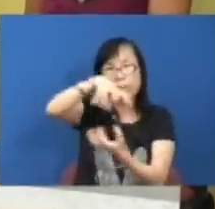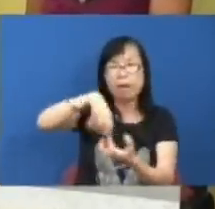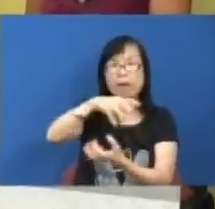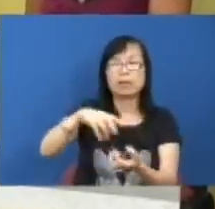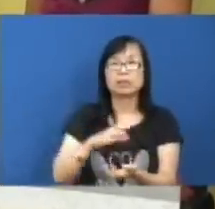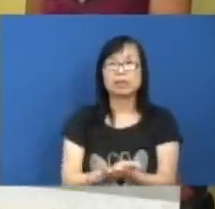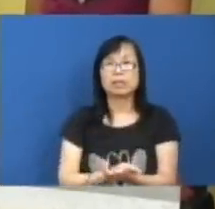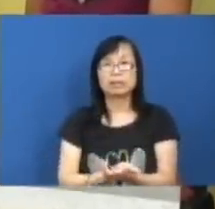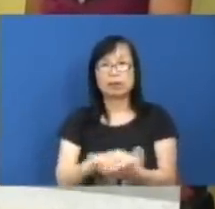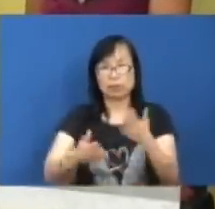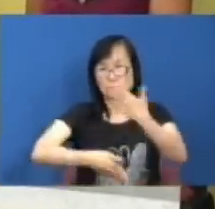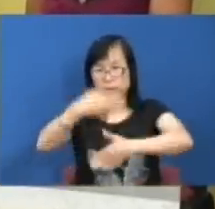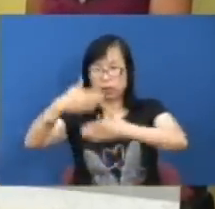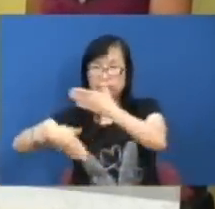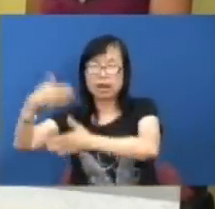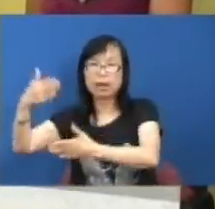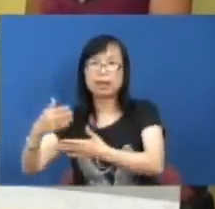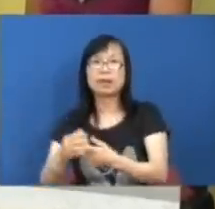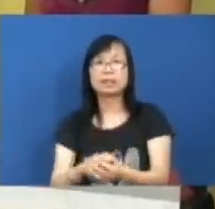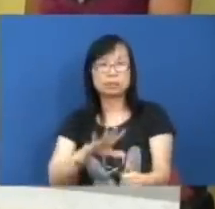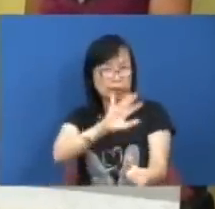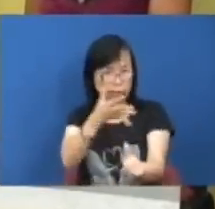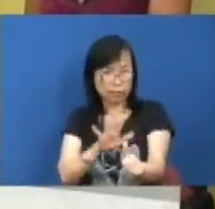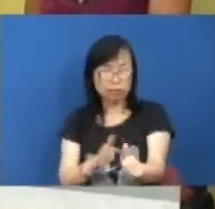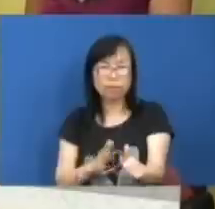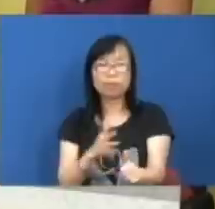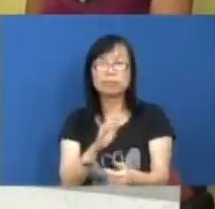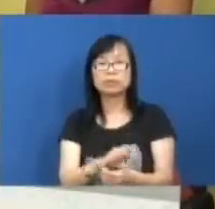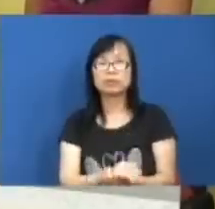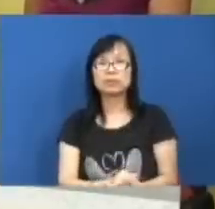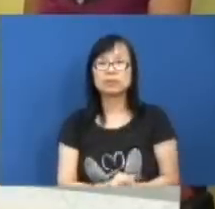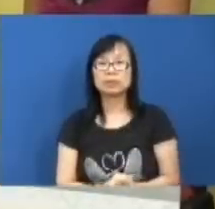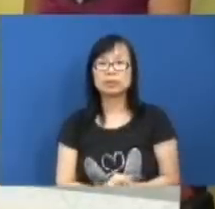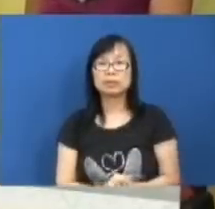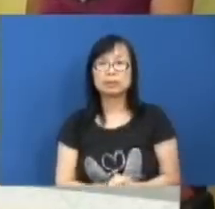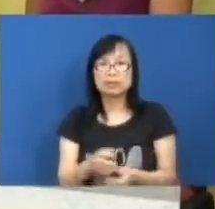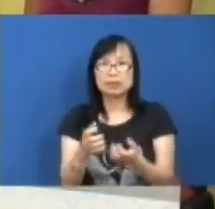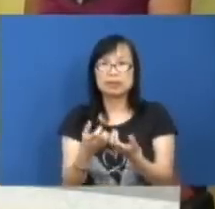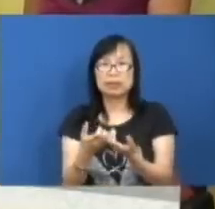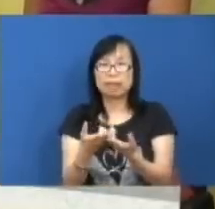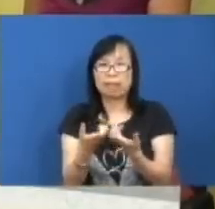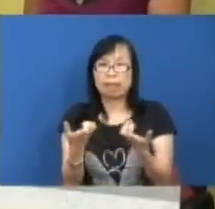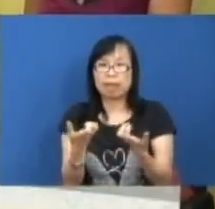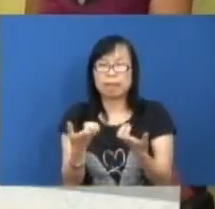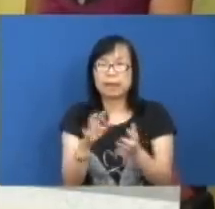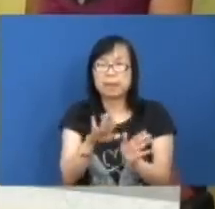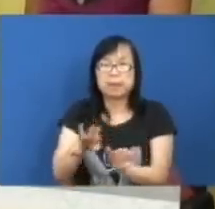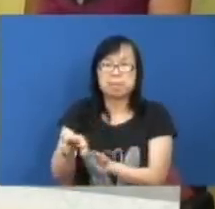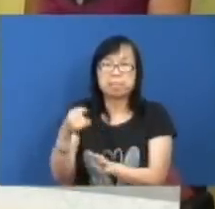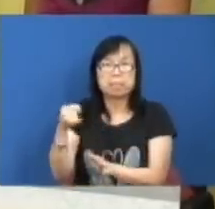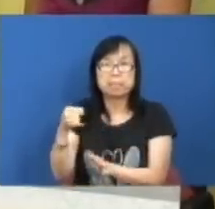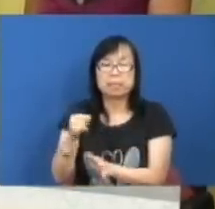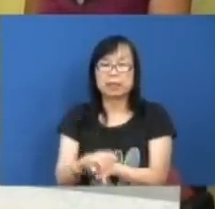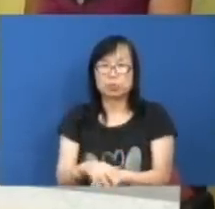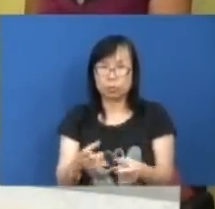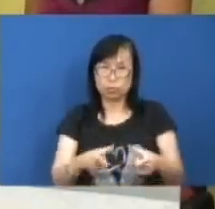都會對嗰個大廈嘅結構咧都會有一定嘅影響。咁所以嗰個淚痕有好多時都無法避免。不過如果用一啲